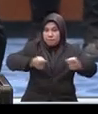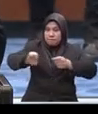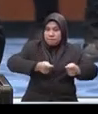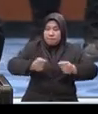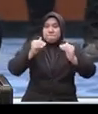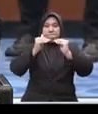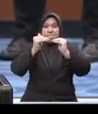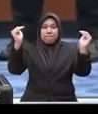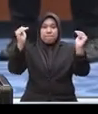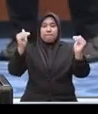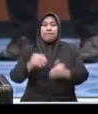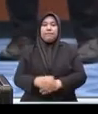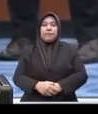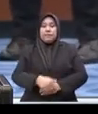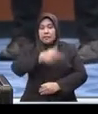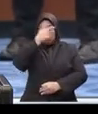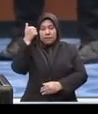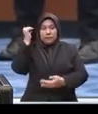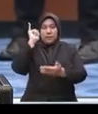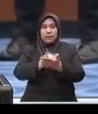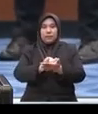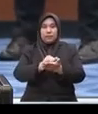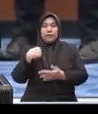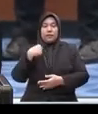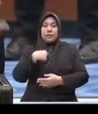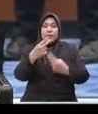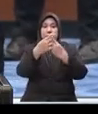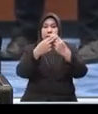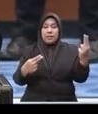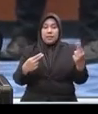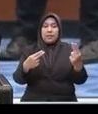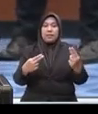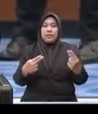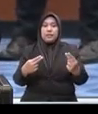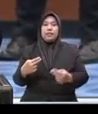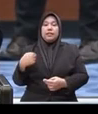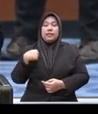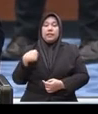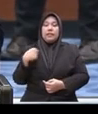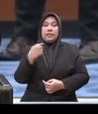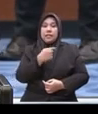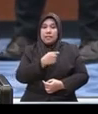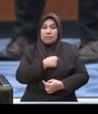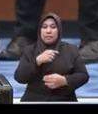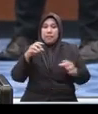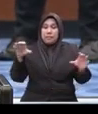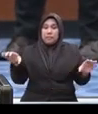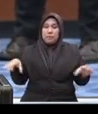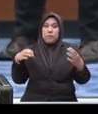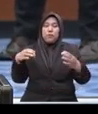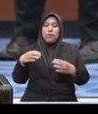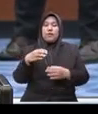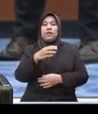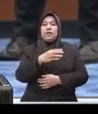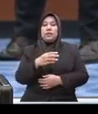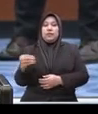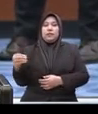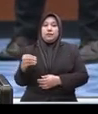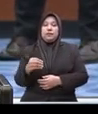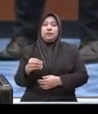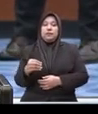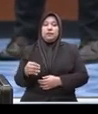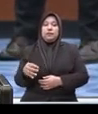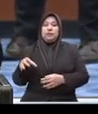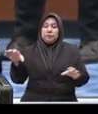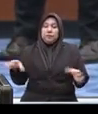Itu sebab kami ini hashtag dia We would the talk mereka hastag He don't work and the